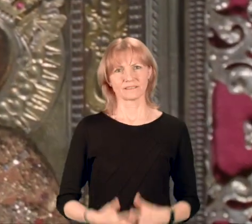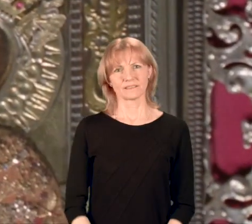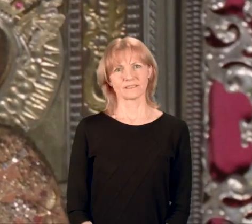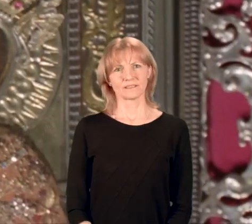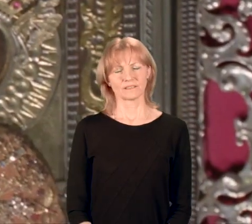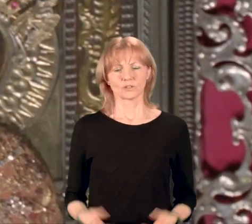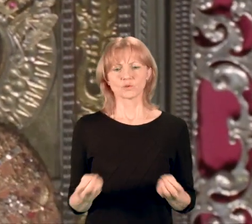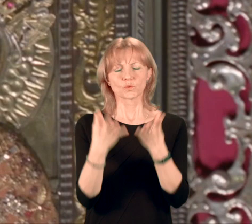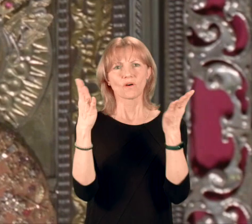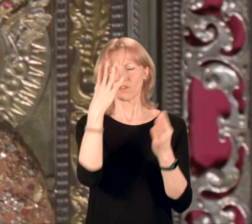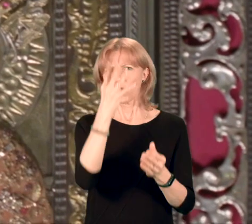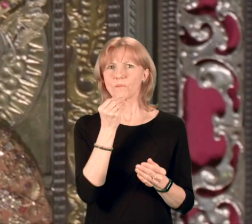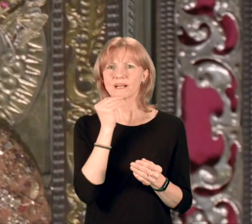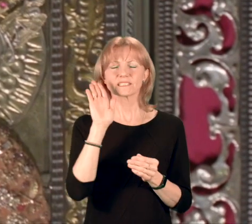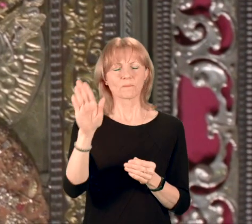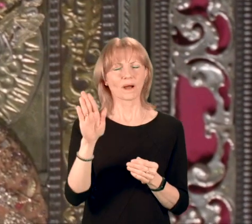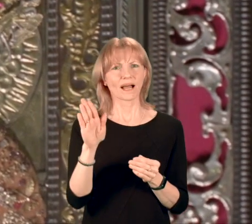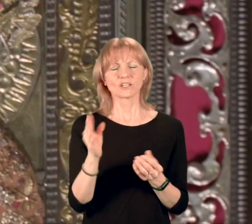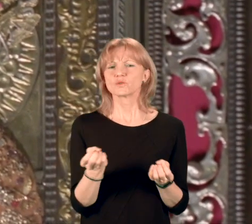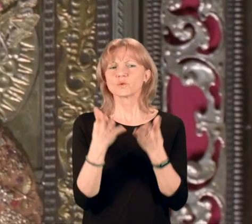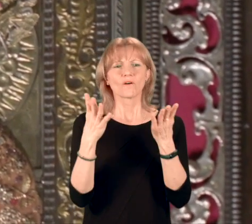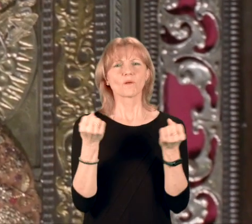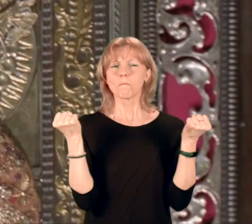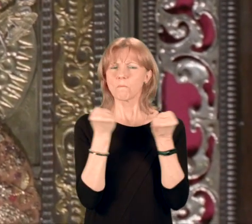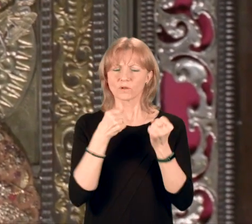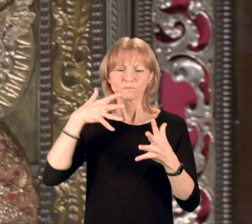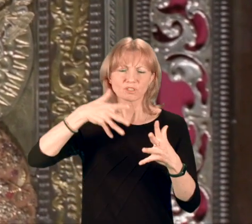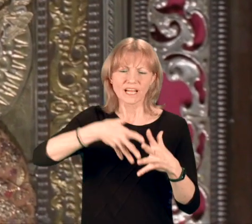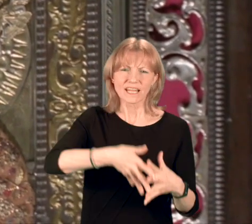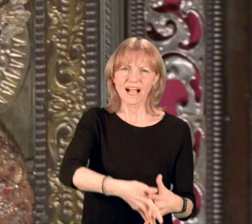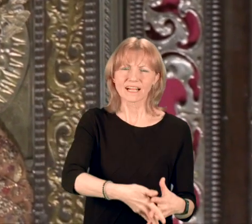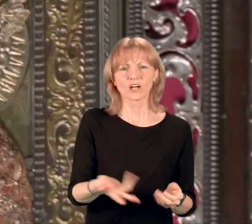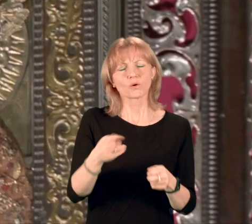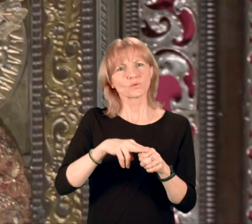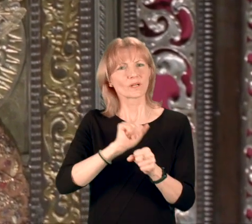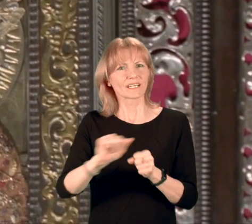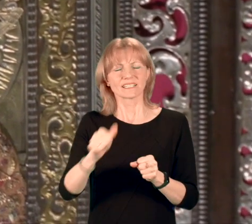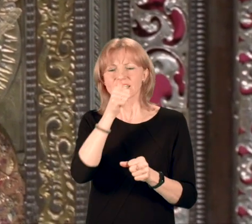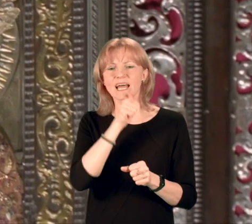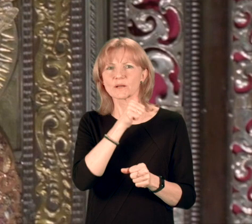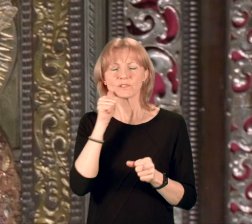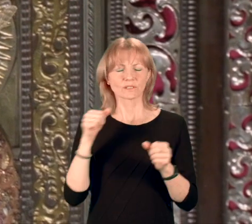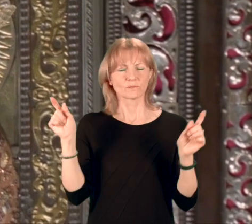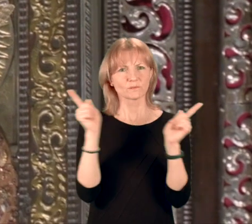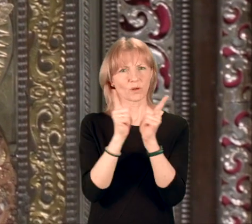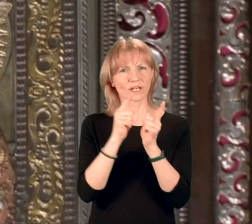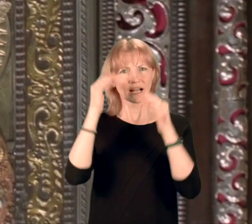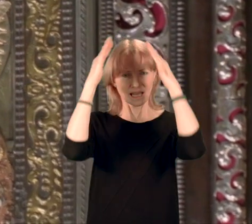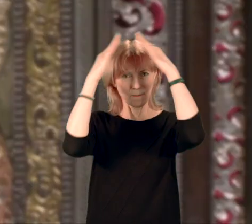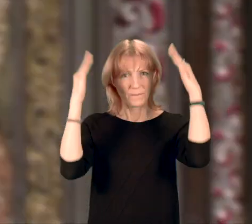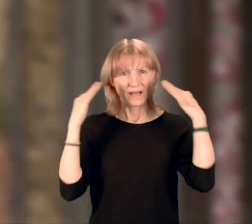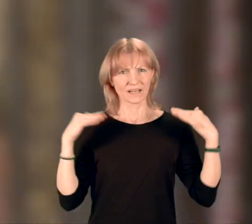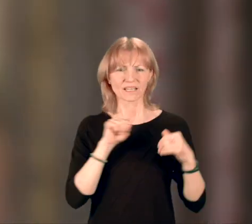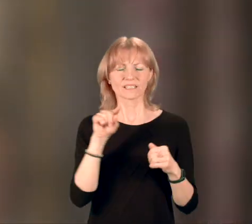KONIEC Cudowny obraz posiada tę głęboką moc przenikania, która stanowi przedziwną tajemnicę spotkania Maryi z jej wiernymi